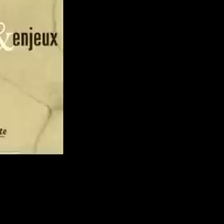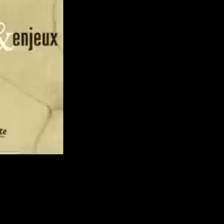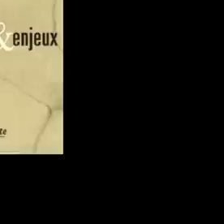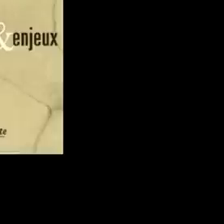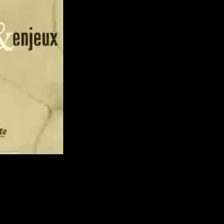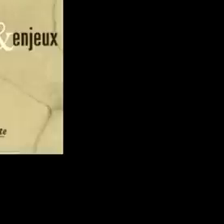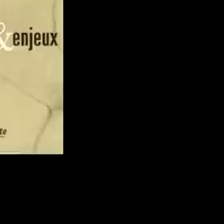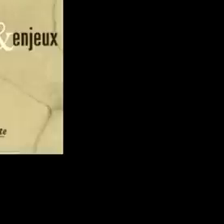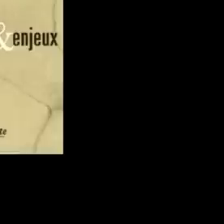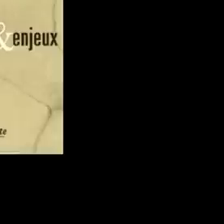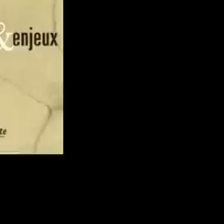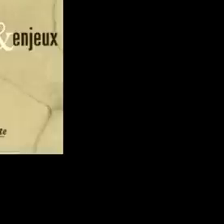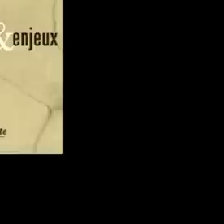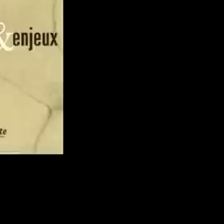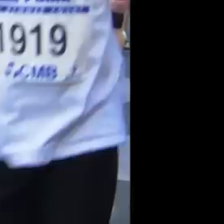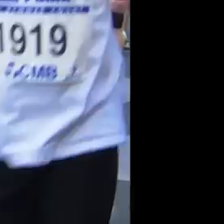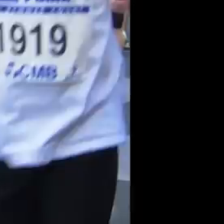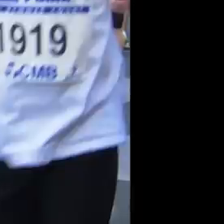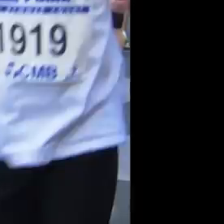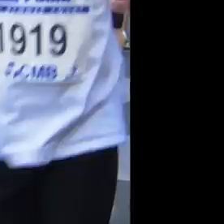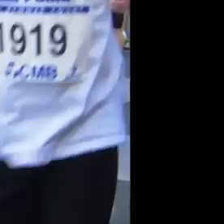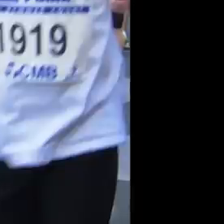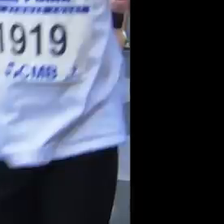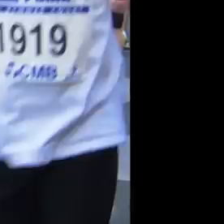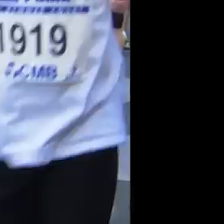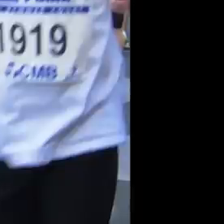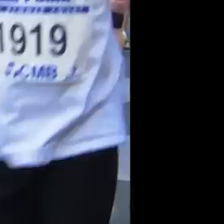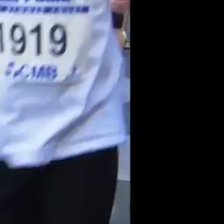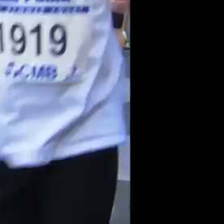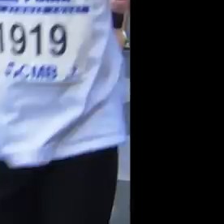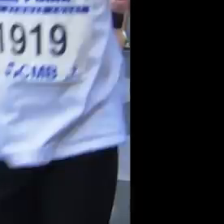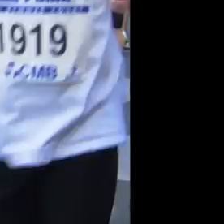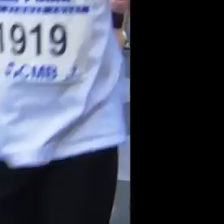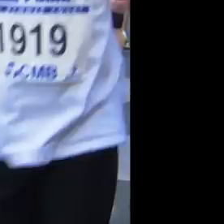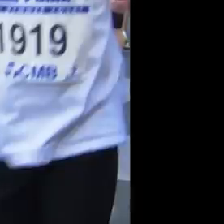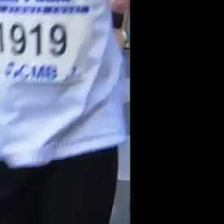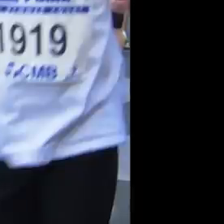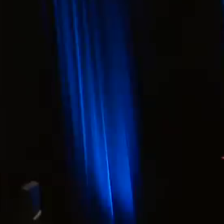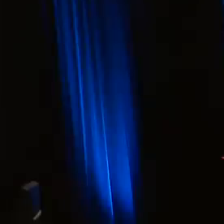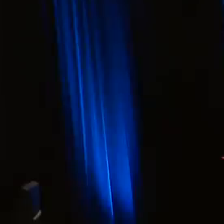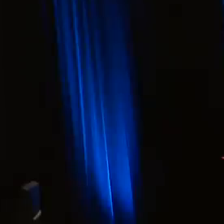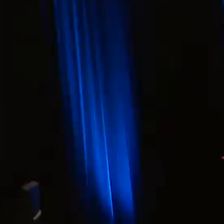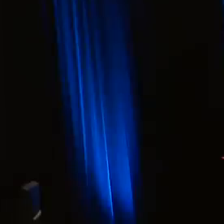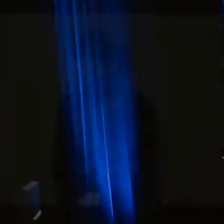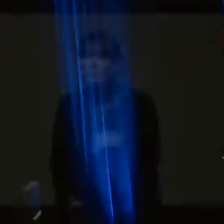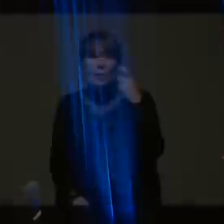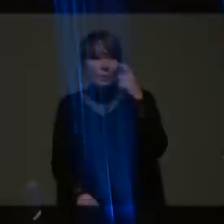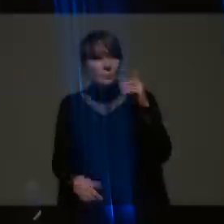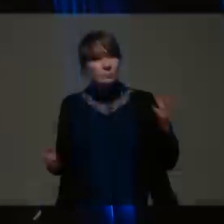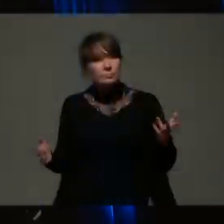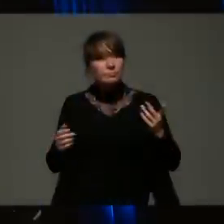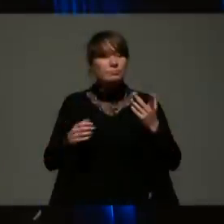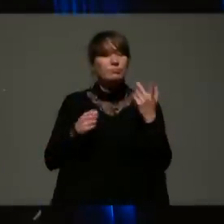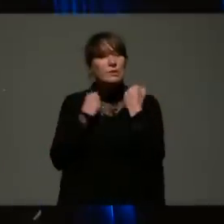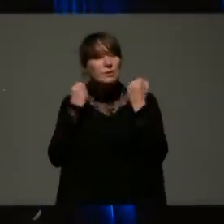beaucoup de choses qui ont été dites et écrites là-dessus et qui sont tout à fait intéressantes. On a vu que l'activité aérobique,